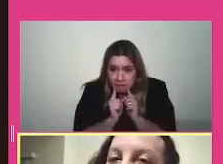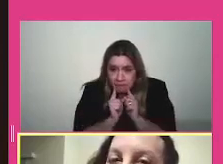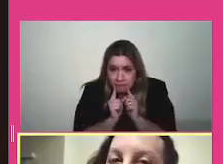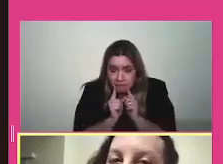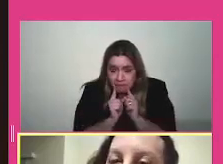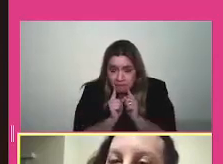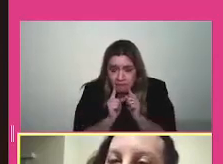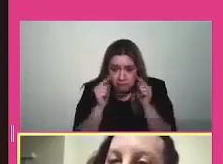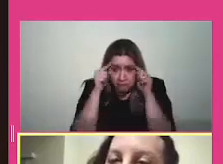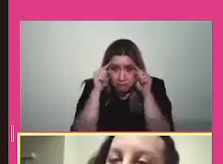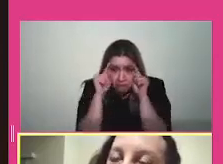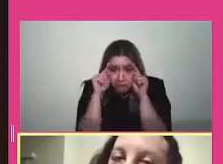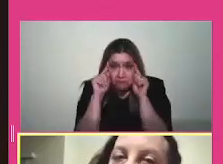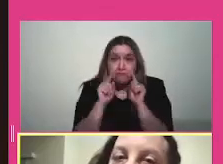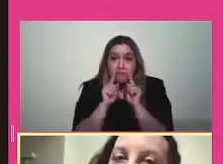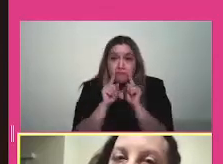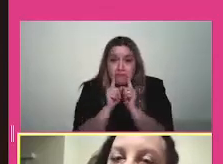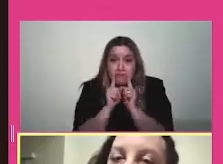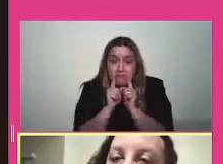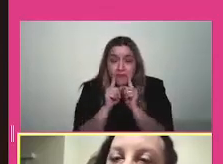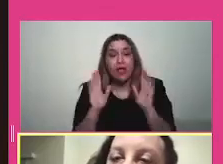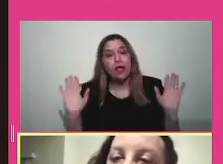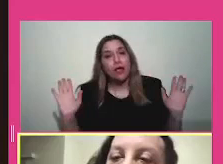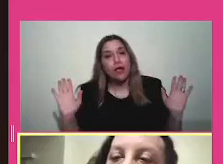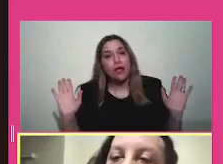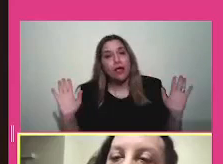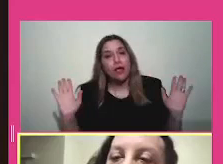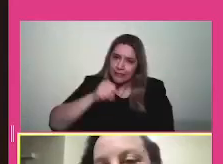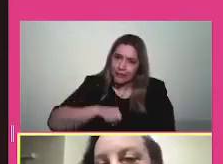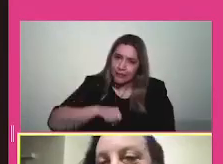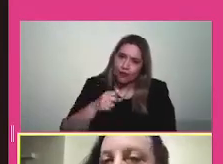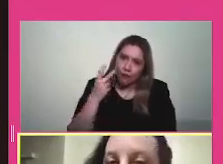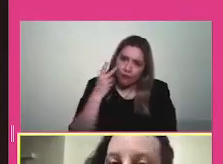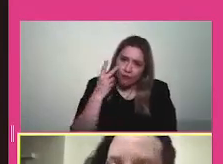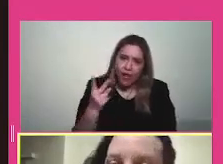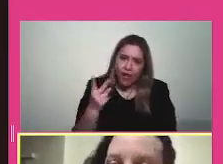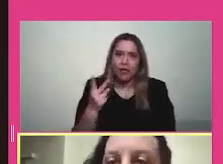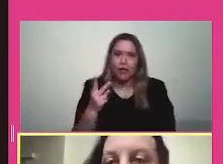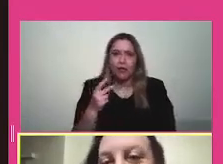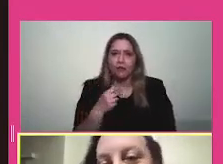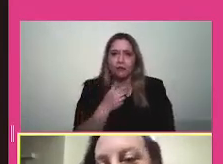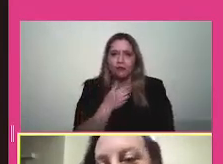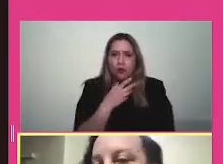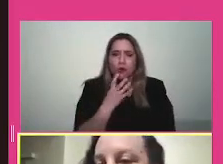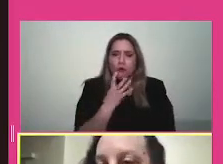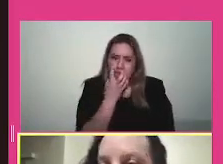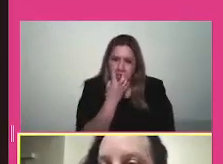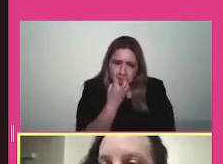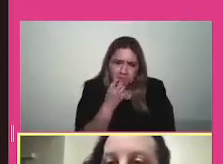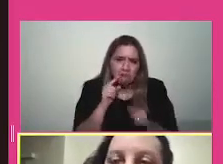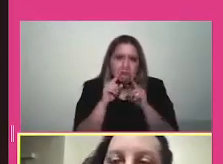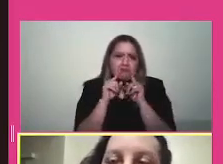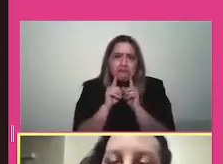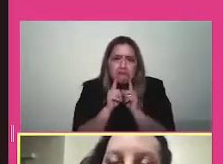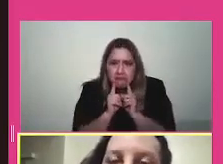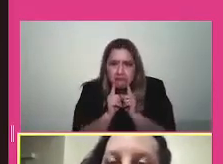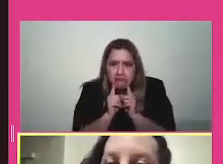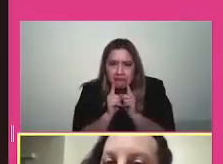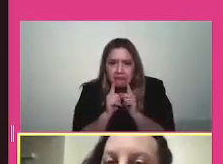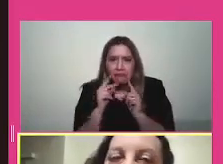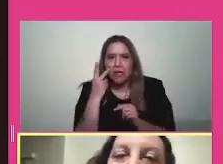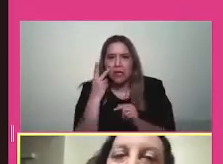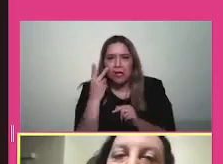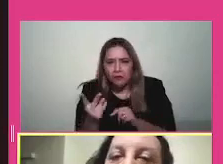Δεν ακούω ναι ή όχι, αλλά εγώ θα συμφωνήσω, γιατί τον βλέπω έτσι με πεσμένο το πρόσωπο, θλιμμένο